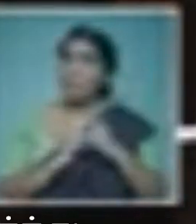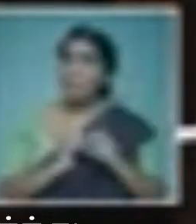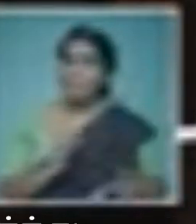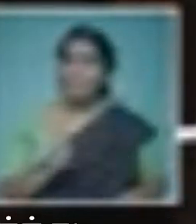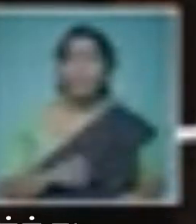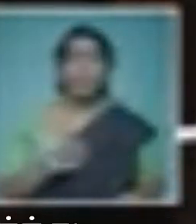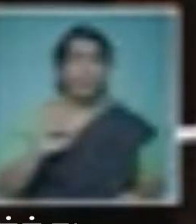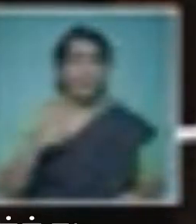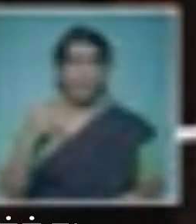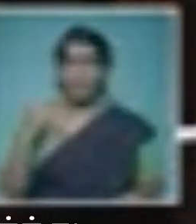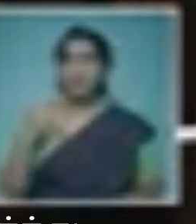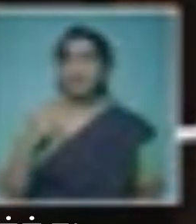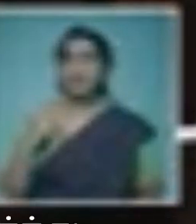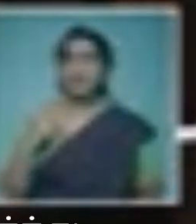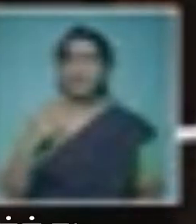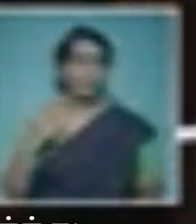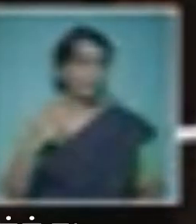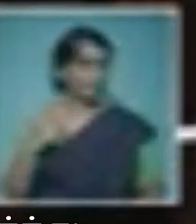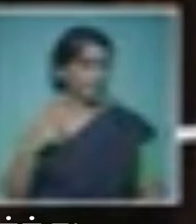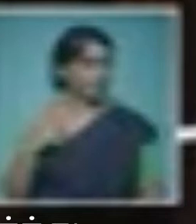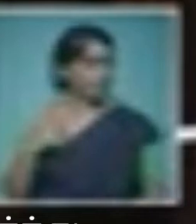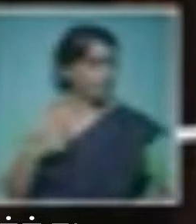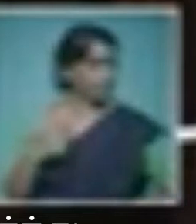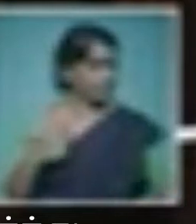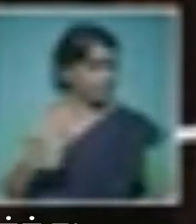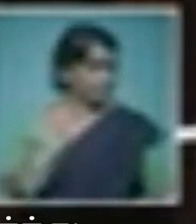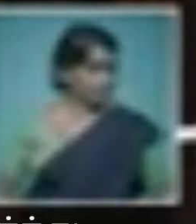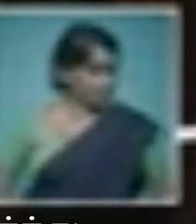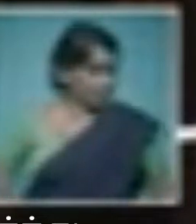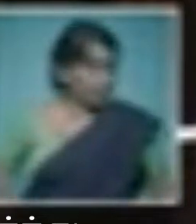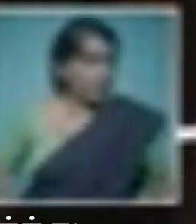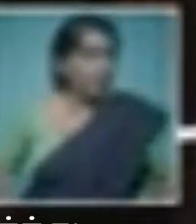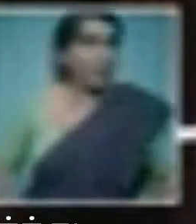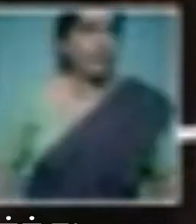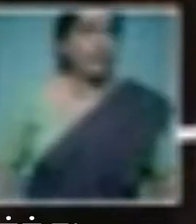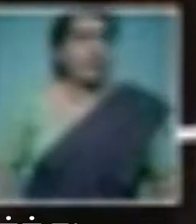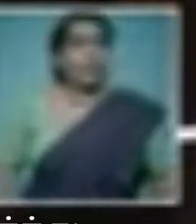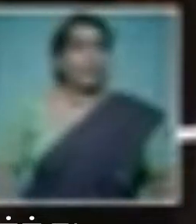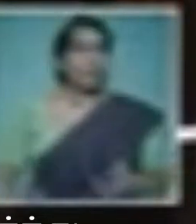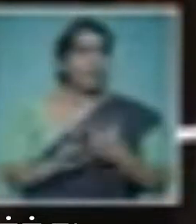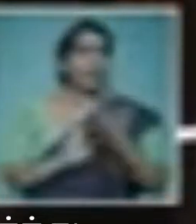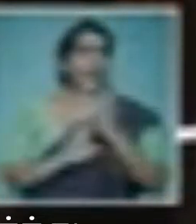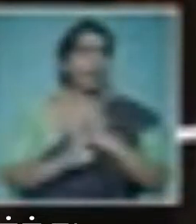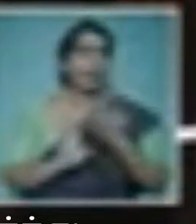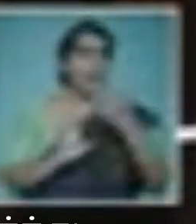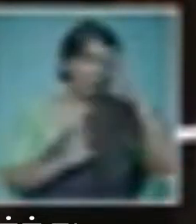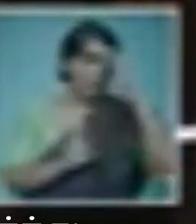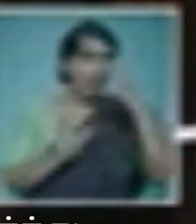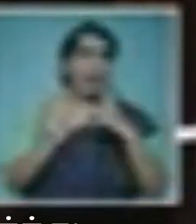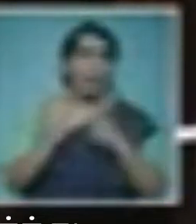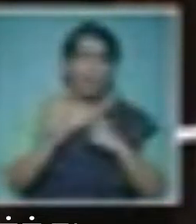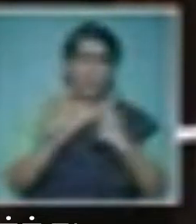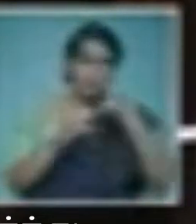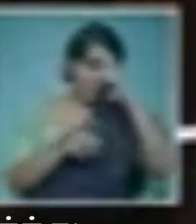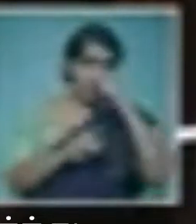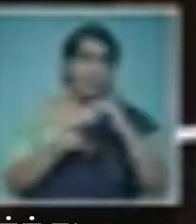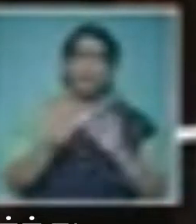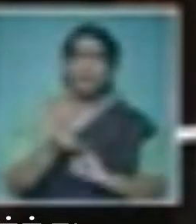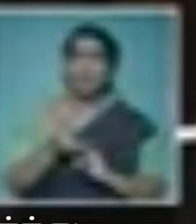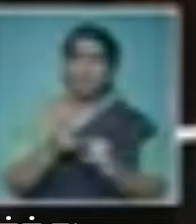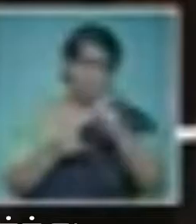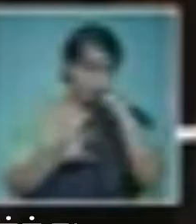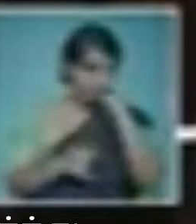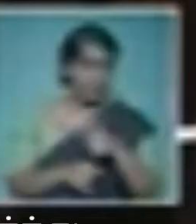அடுத்து தலைமைகள் மாறி எங்களுடைய முன்னாள் தலைவர்கள் அமிர்தலிங்கம் ஐயா, அதனை அடுத்து சம்பந்தன் ஐயா, அதனை அடுத்து தலைவர்